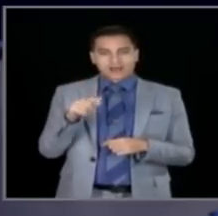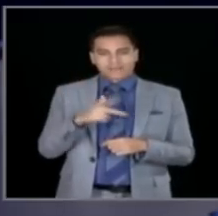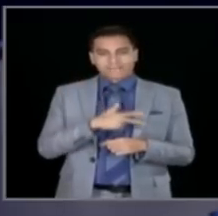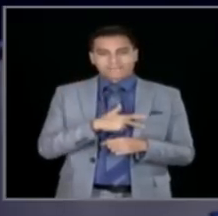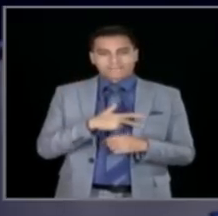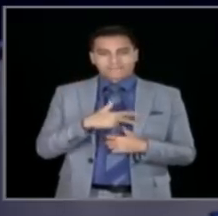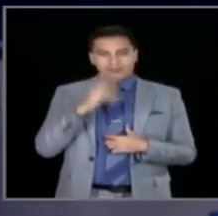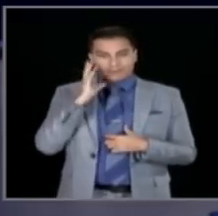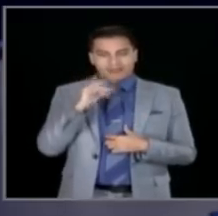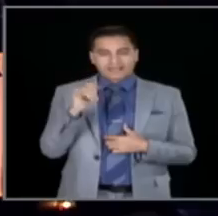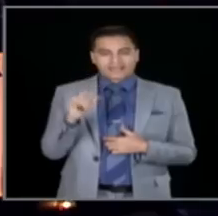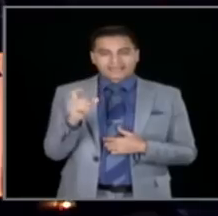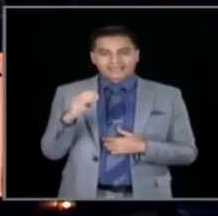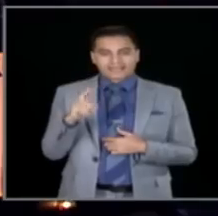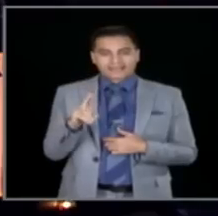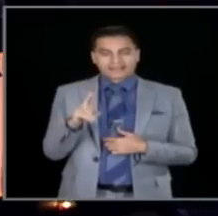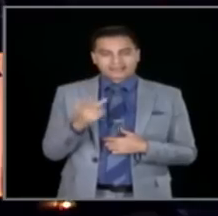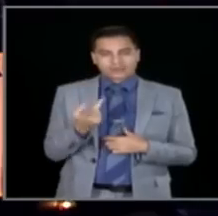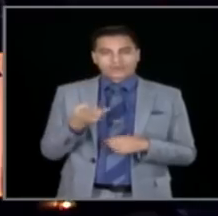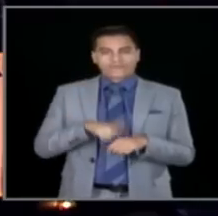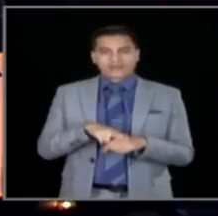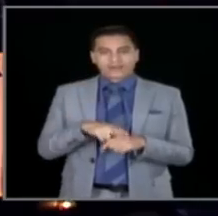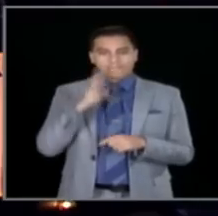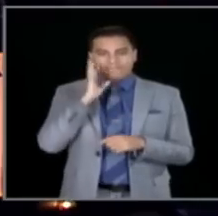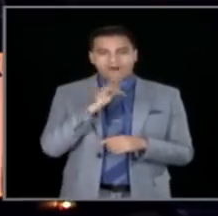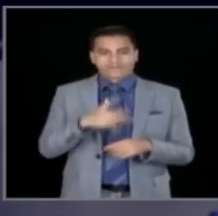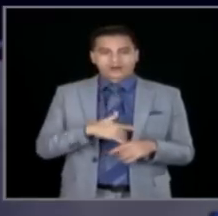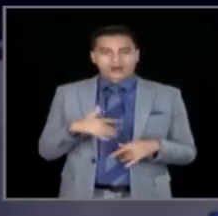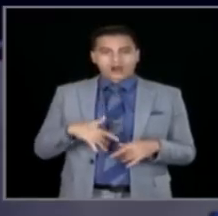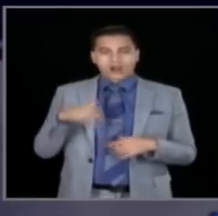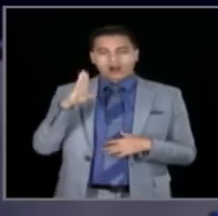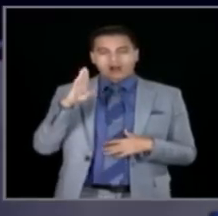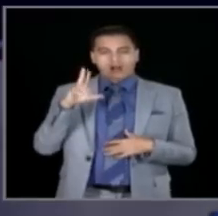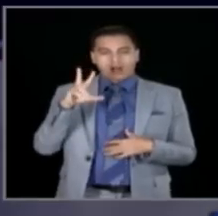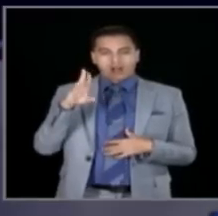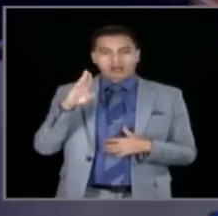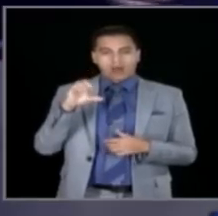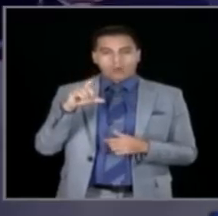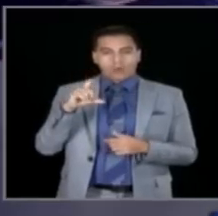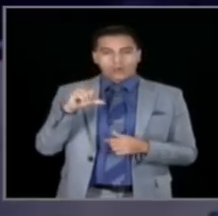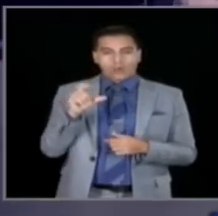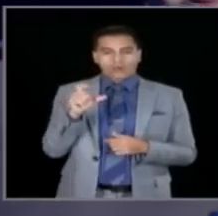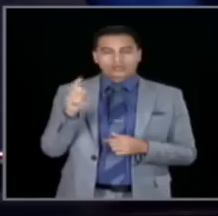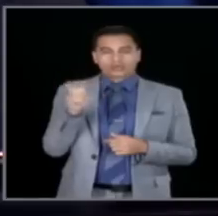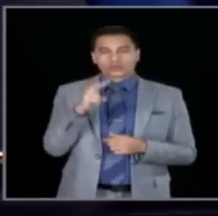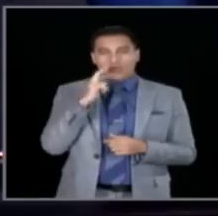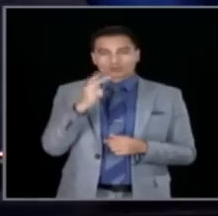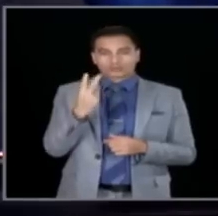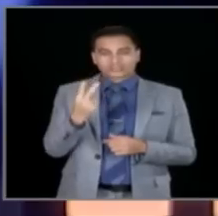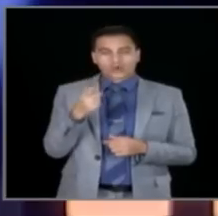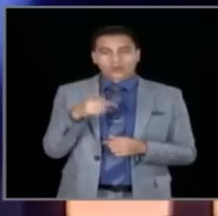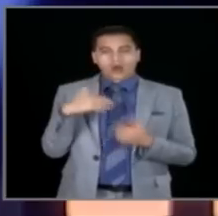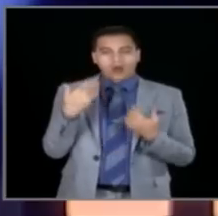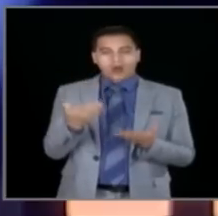رينجت. رينجت. كم عدد أجزاء القولون الرئيسية في جسم الإنسان؟ أنتوا الاثنين قلتوا